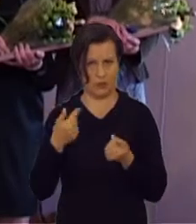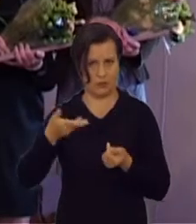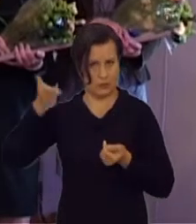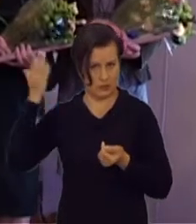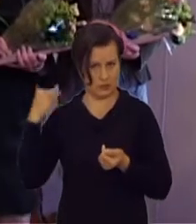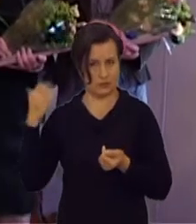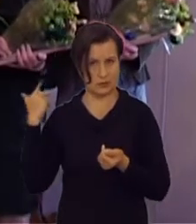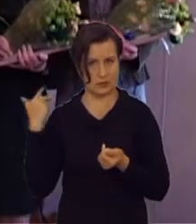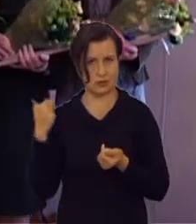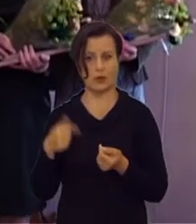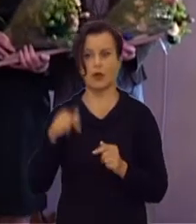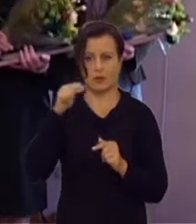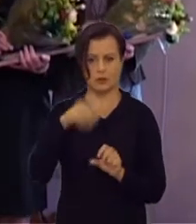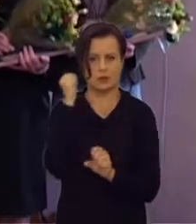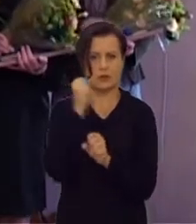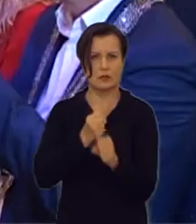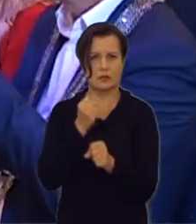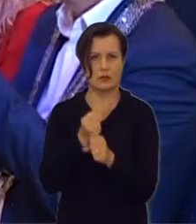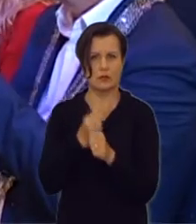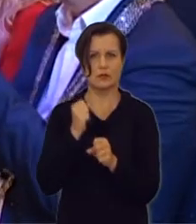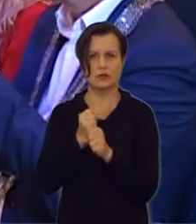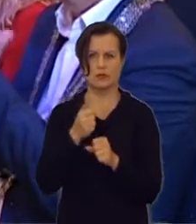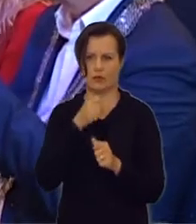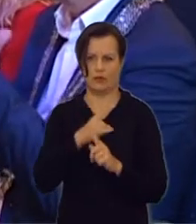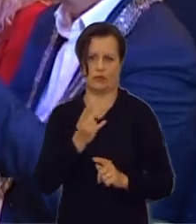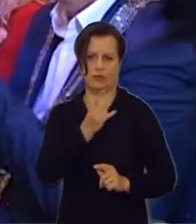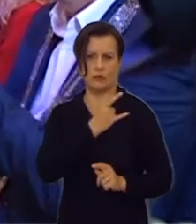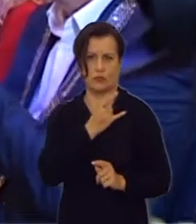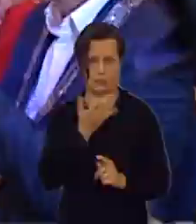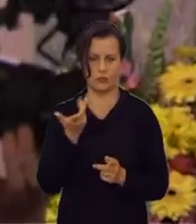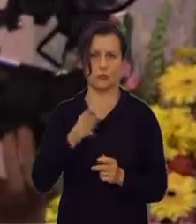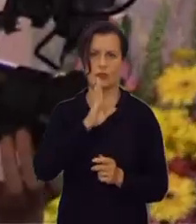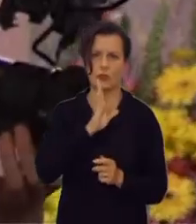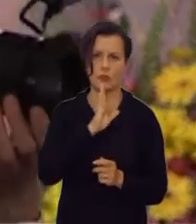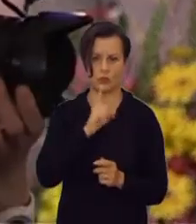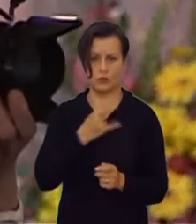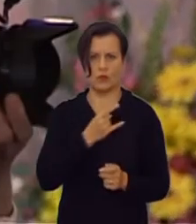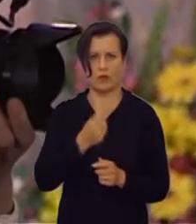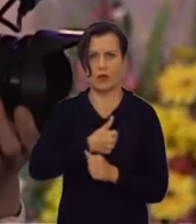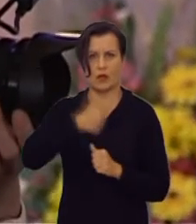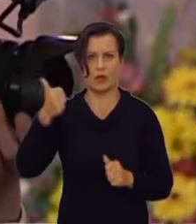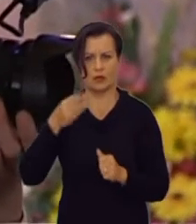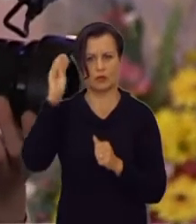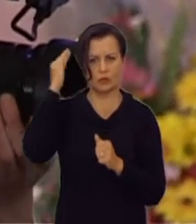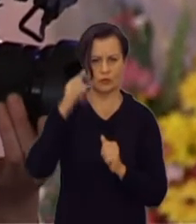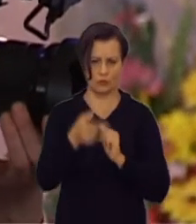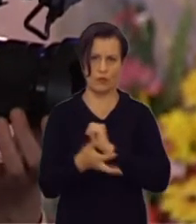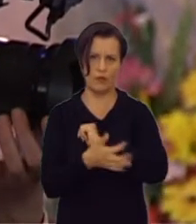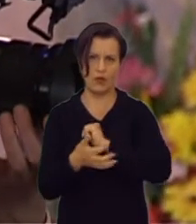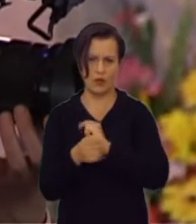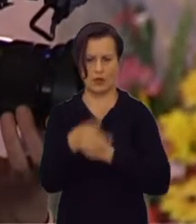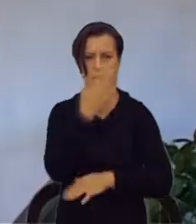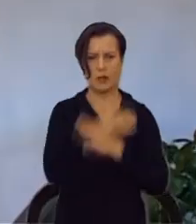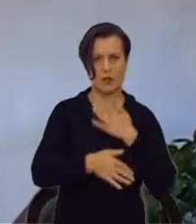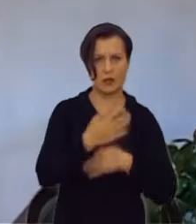vis, tai tą darbą dažniausiai dirbo pasiturinčios moterys, kurios gyveno gerai ir jos